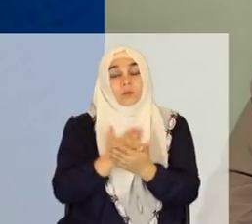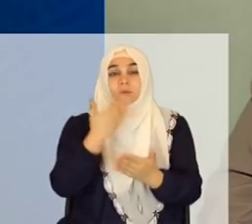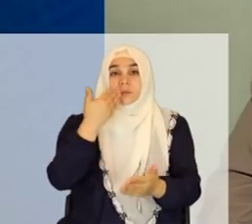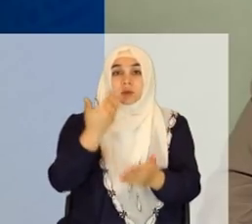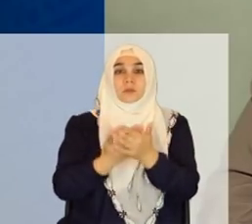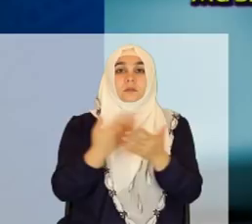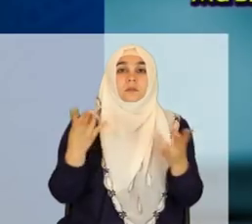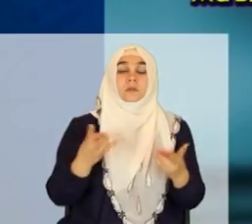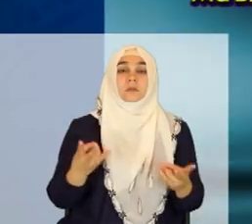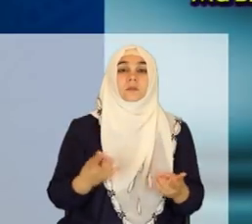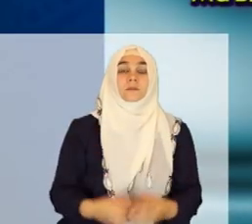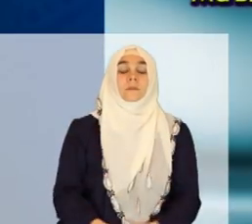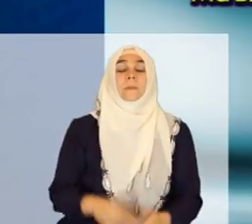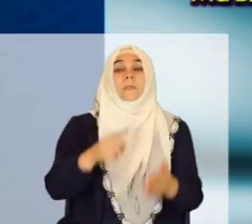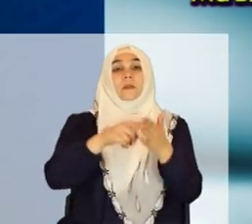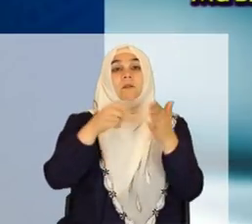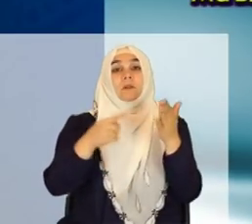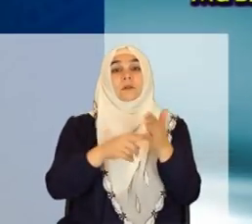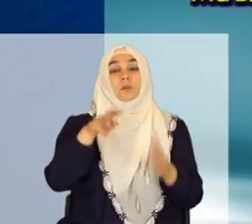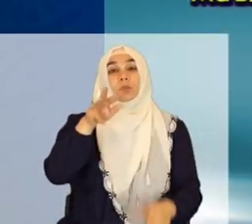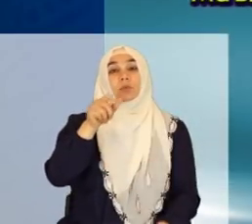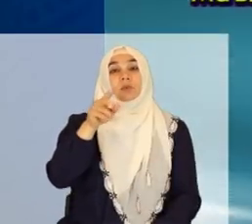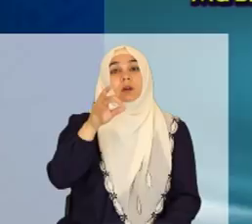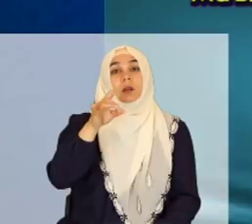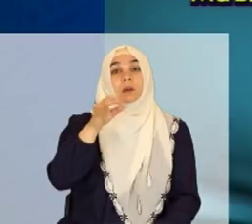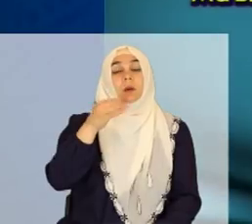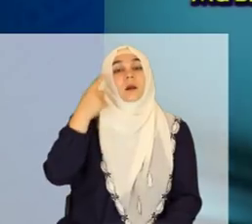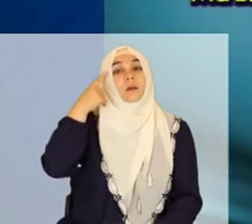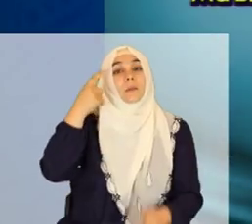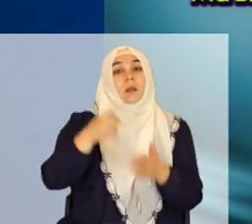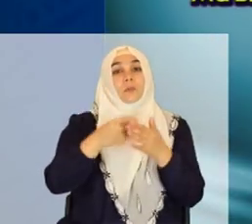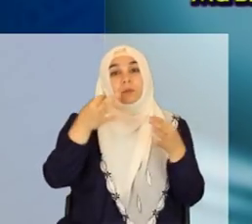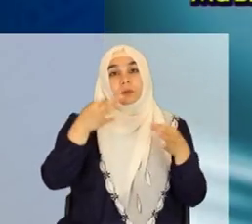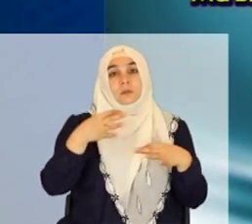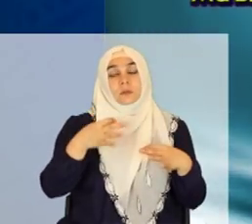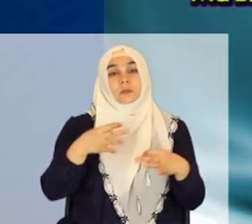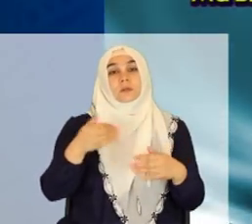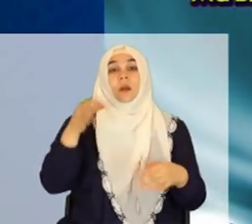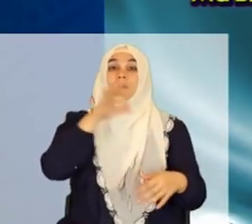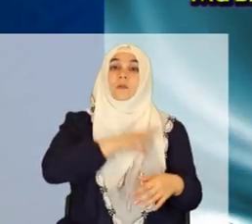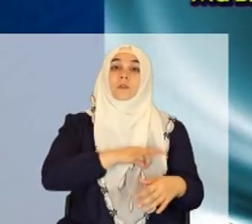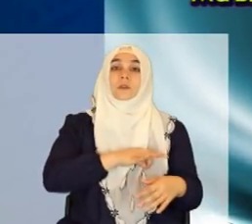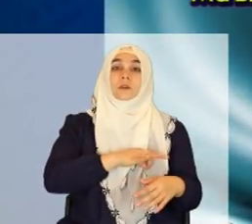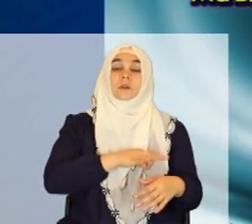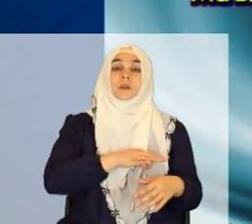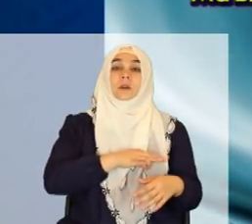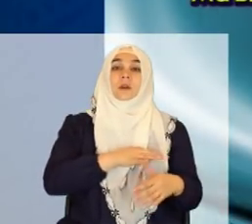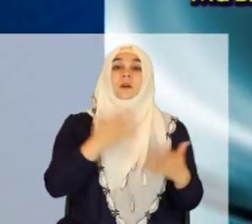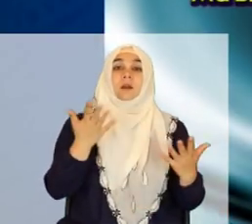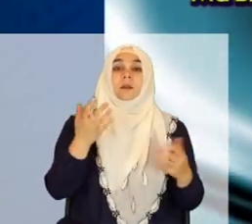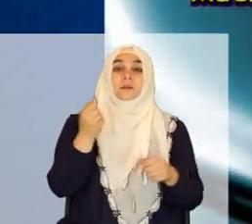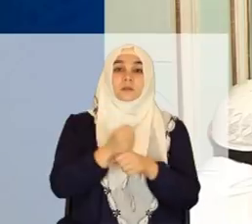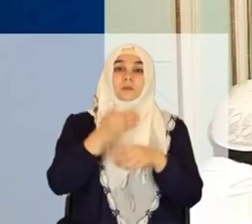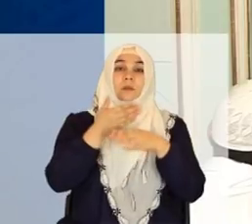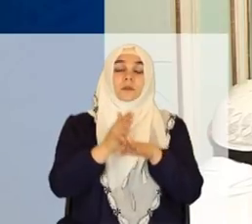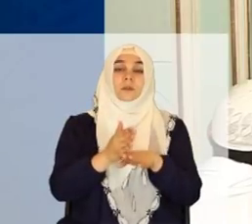so'rash kerak. Savol: muzoraba haqida ma'lumot bersangiz, foyda va zarar qanday